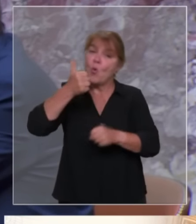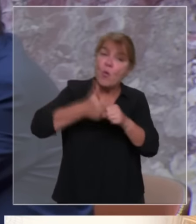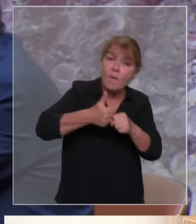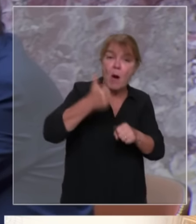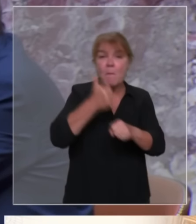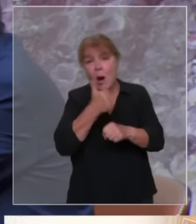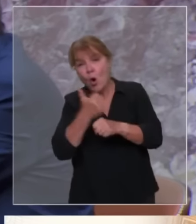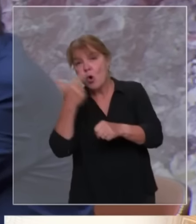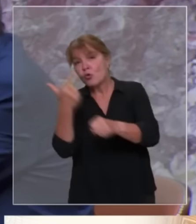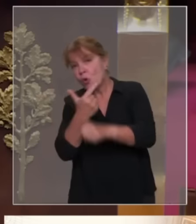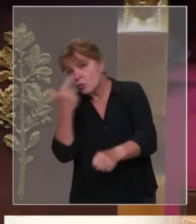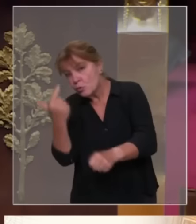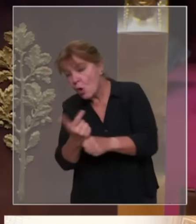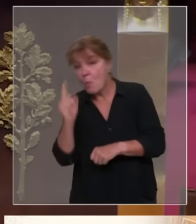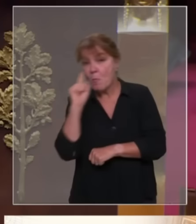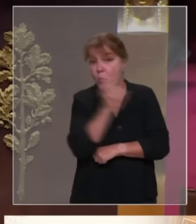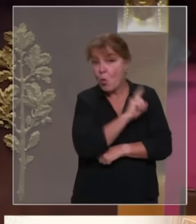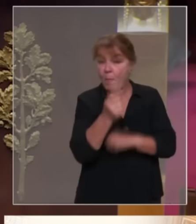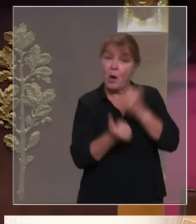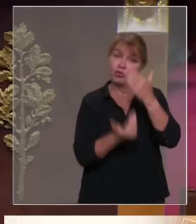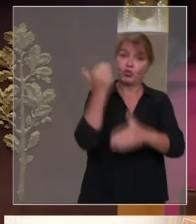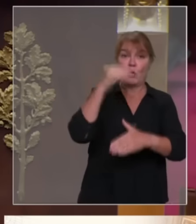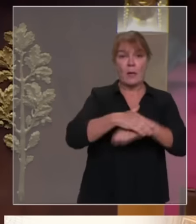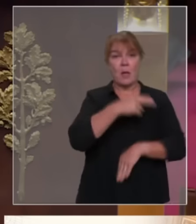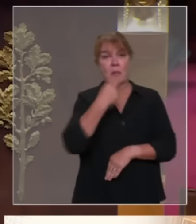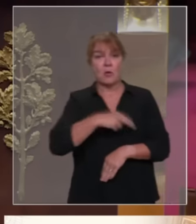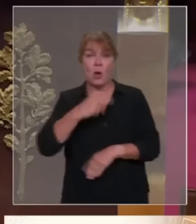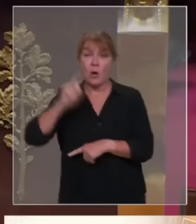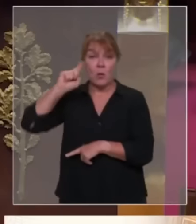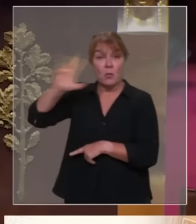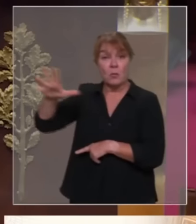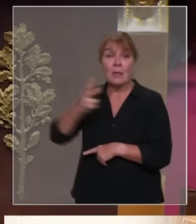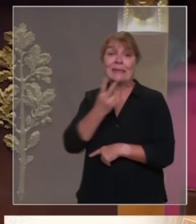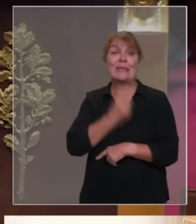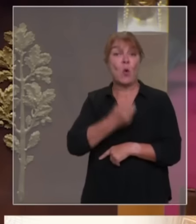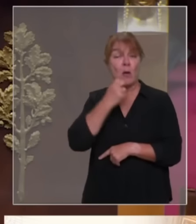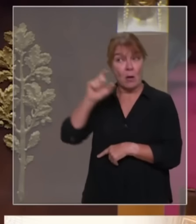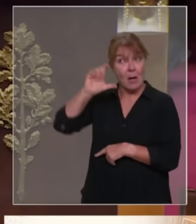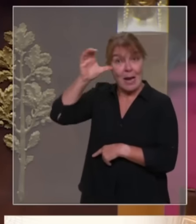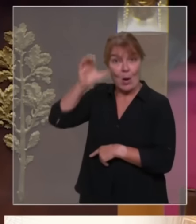tous les deux ans, une journée nationale de consultation citoyenne.